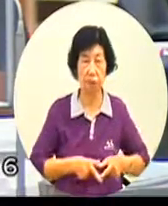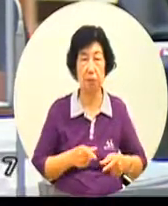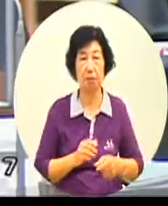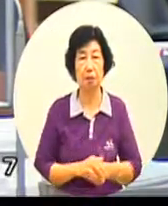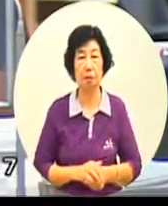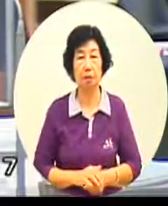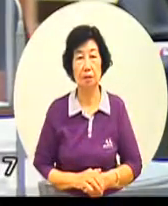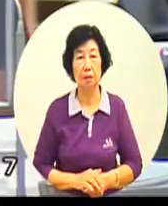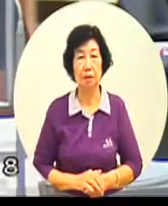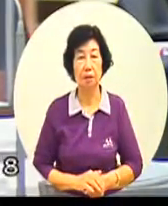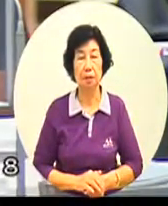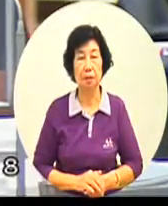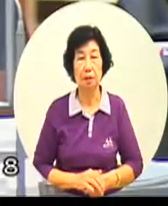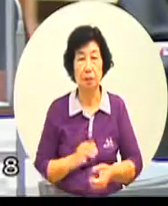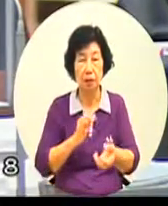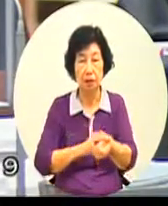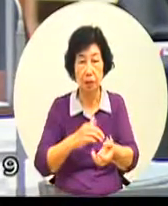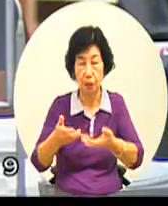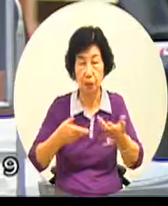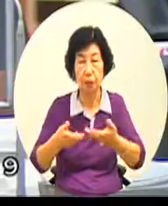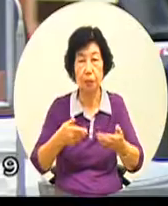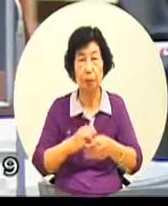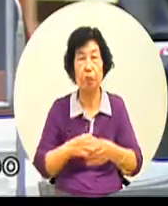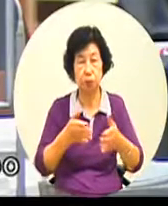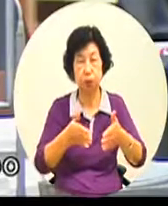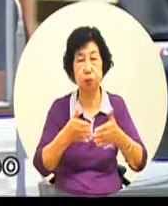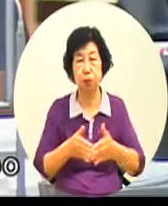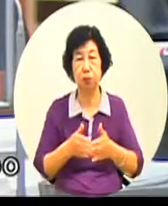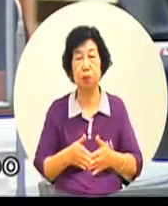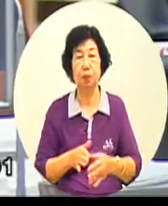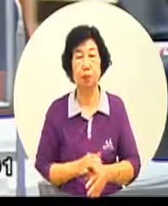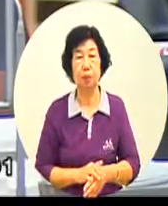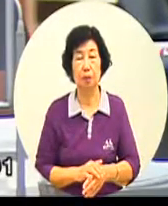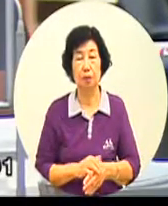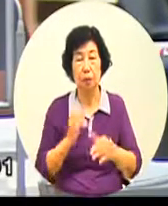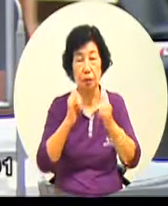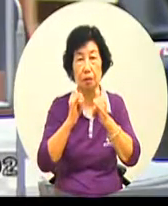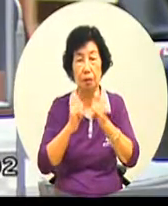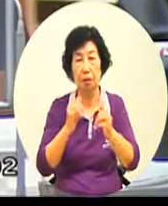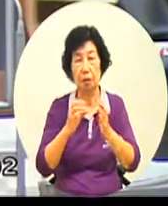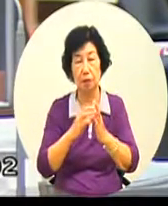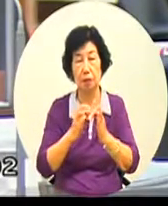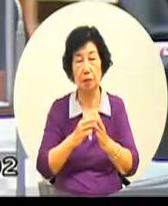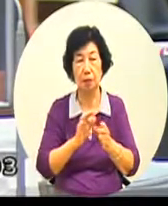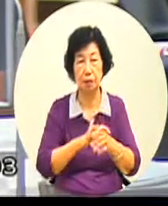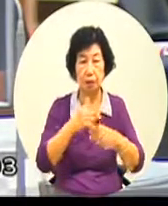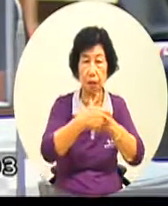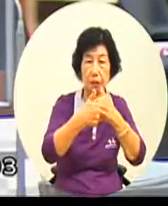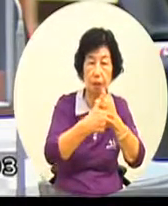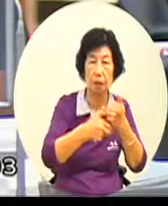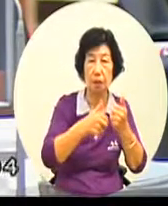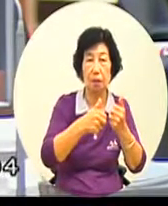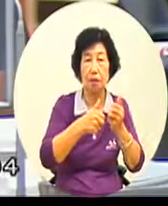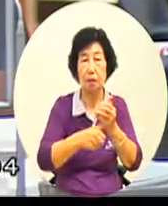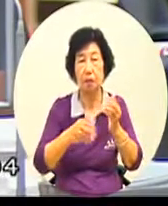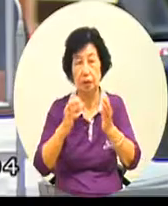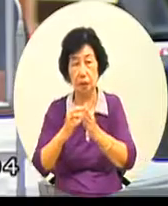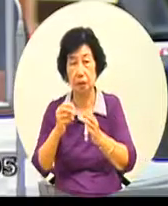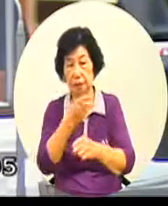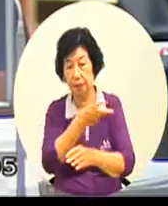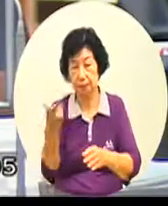较有医疗上的一个需求哈，啊，社会局应该跟卫生局哈，应该去共同